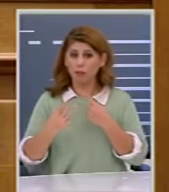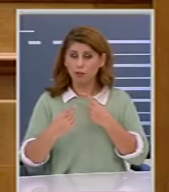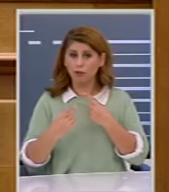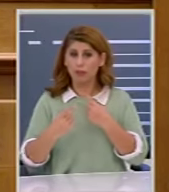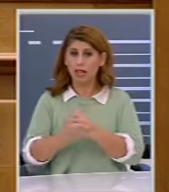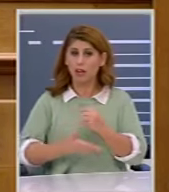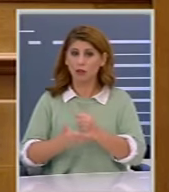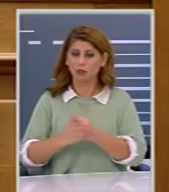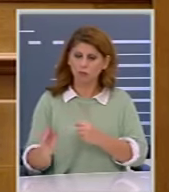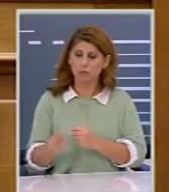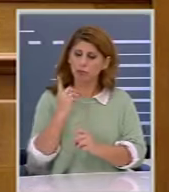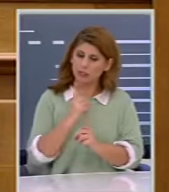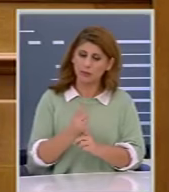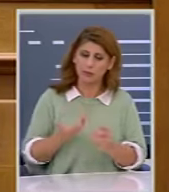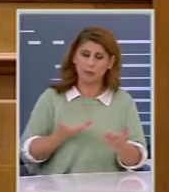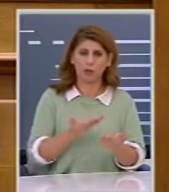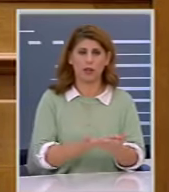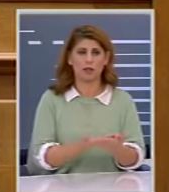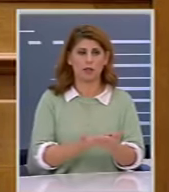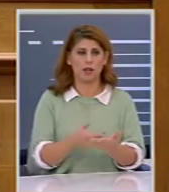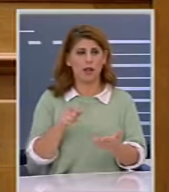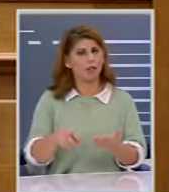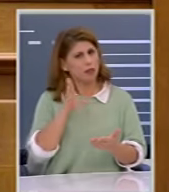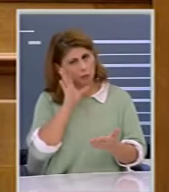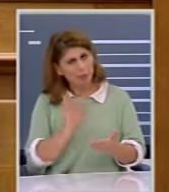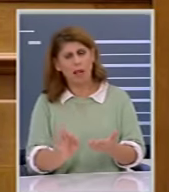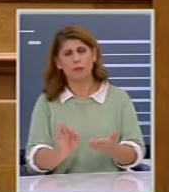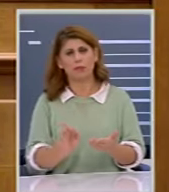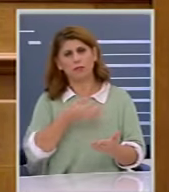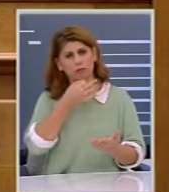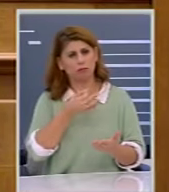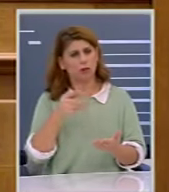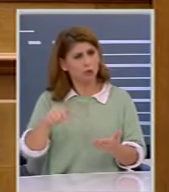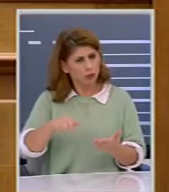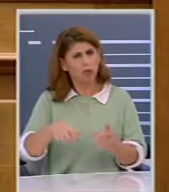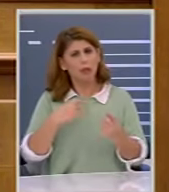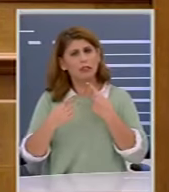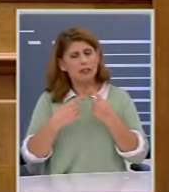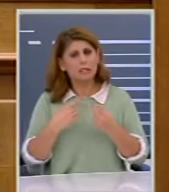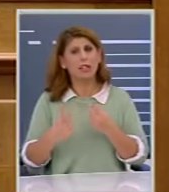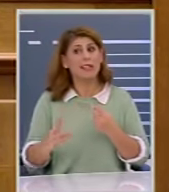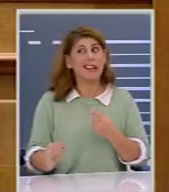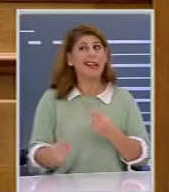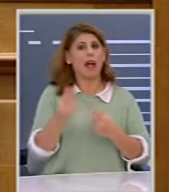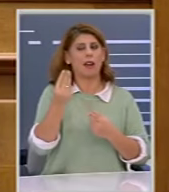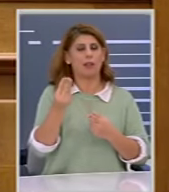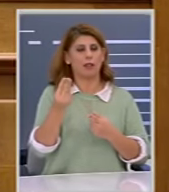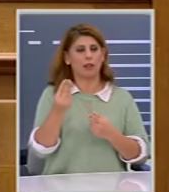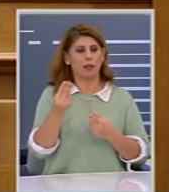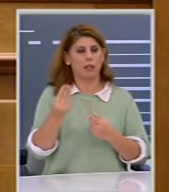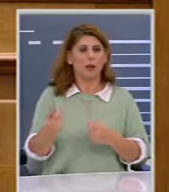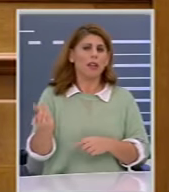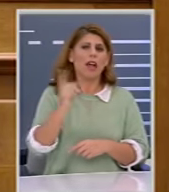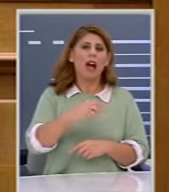βγάλουν συγκεκριμένες προτάσεις. Αυτό είναι μια ειλικρινή τοποθέτηση. Ότι τώρα διαβολεύονται για να βγάλουν. Για τα άλλα